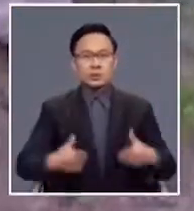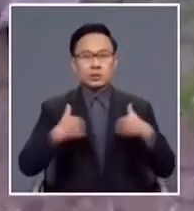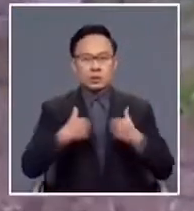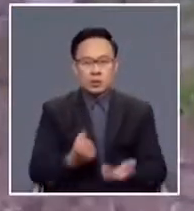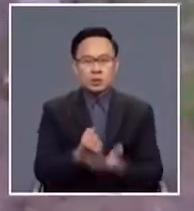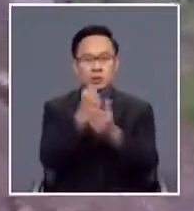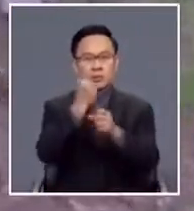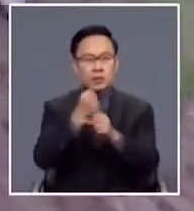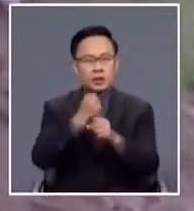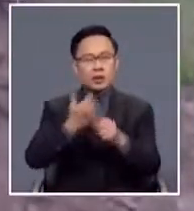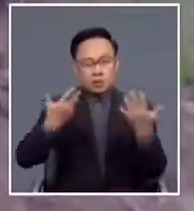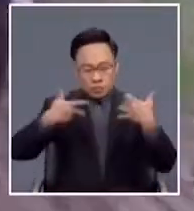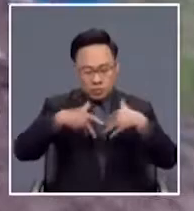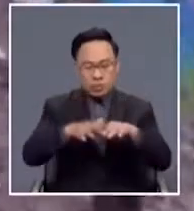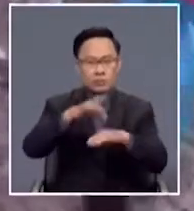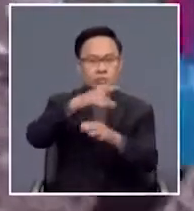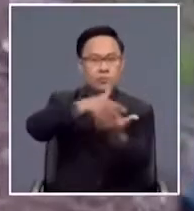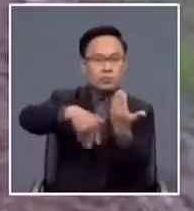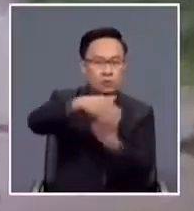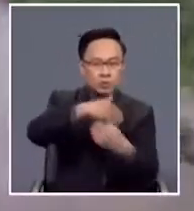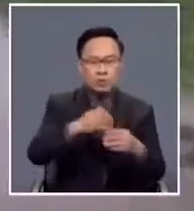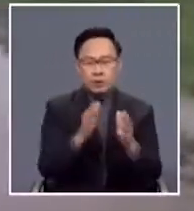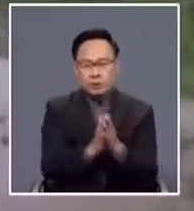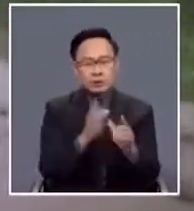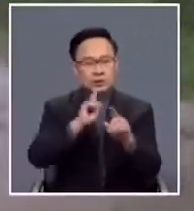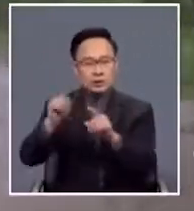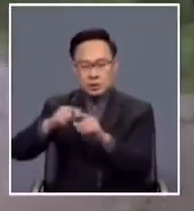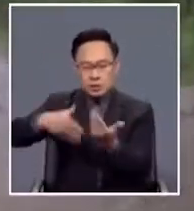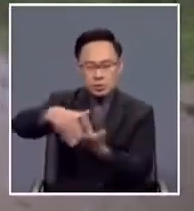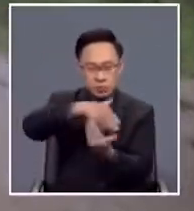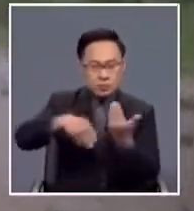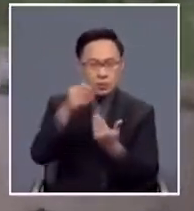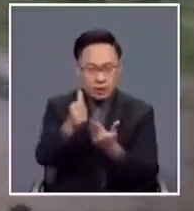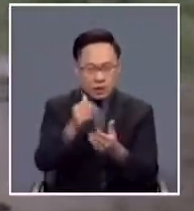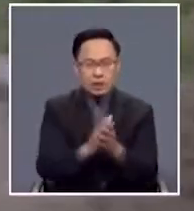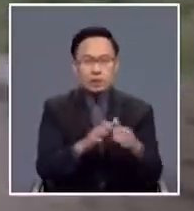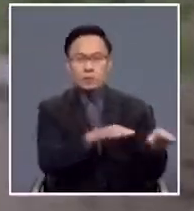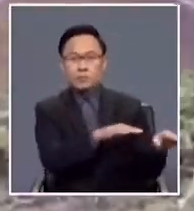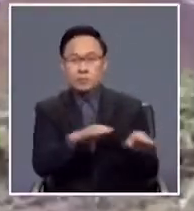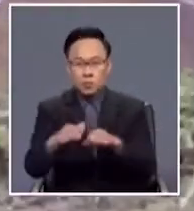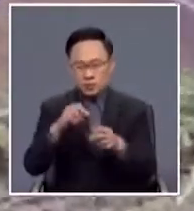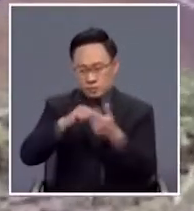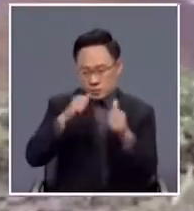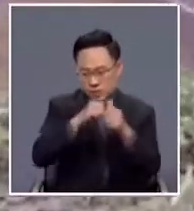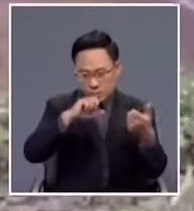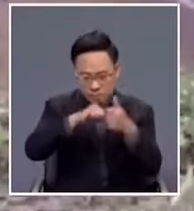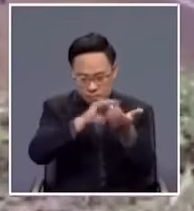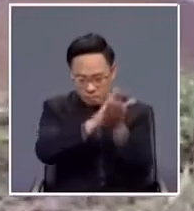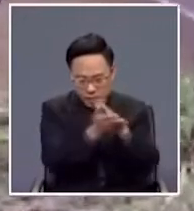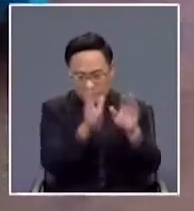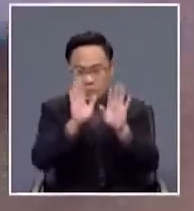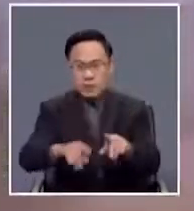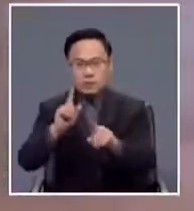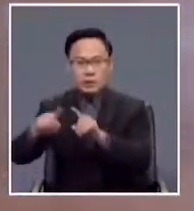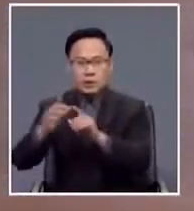ตัวให้สอดคล้องกับสภาพแวดล้อมหรือปัจจัยภายนอกอีกทั้งเตรียมพร้อมรับมือกับการเปลี่ยนแปลงต่างๆอย่